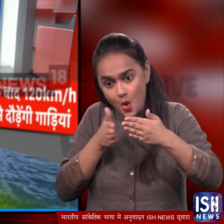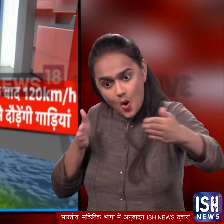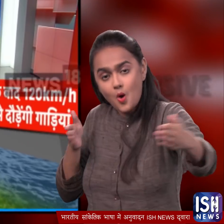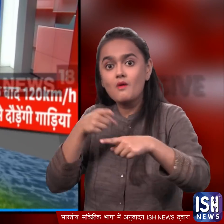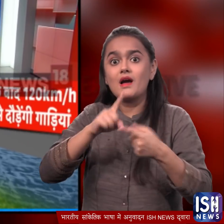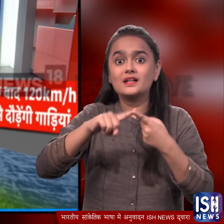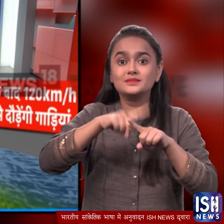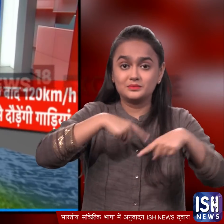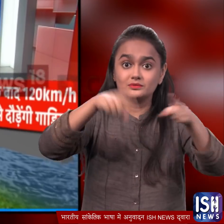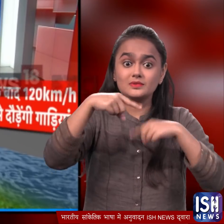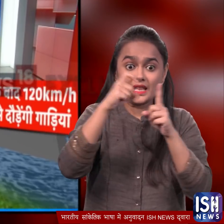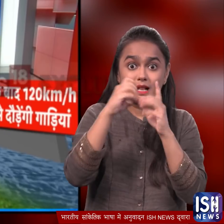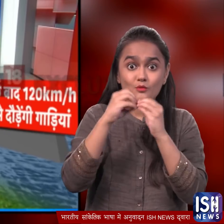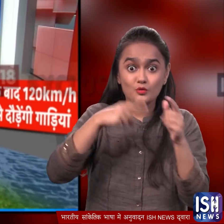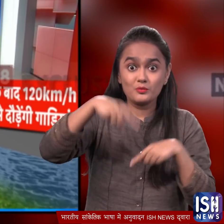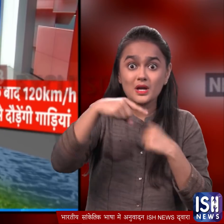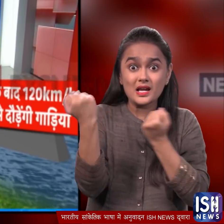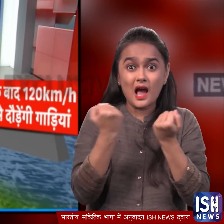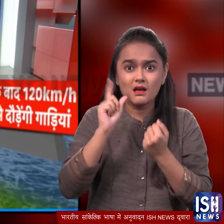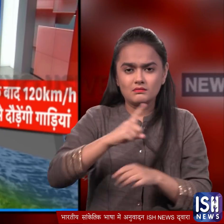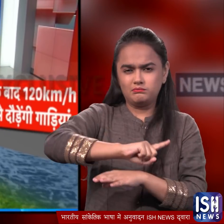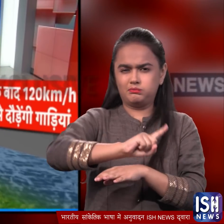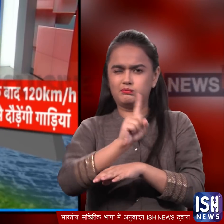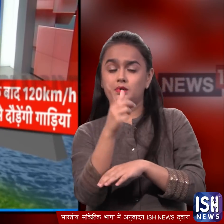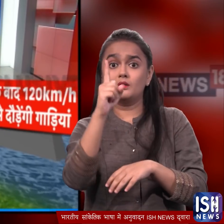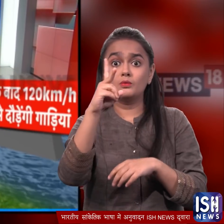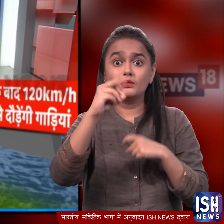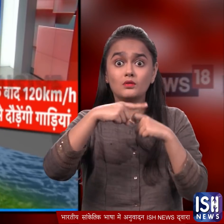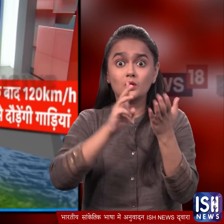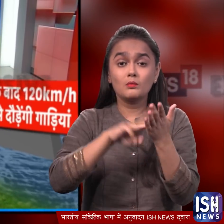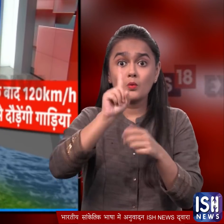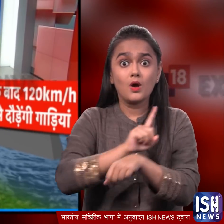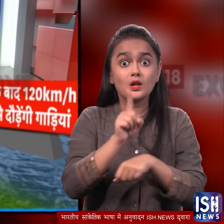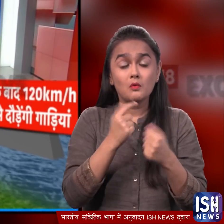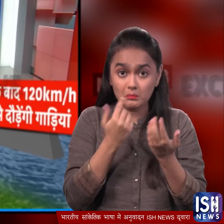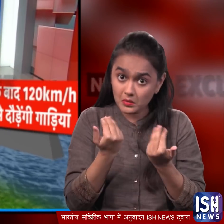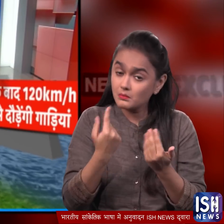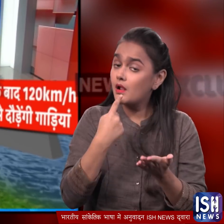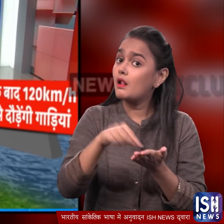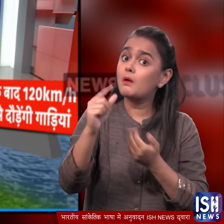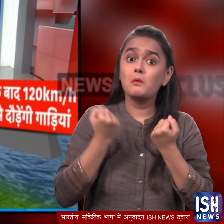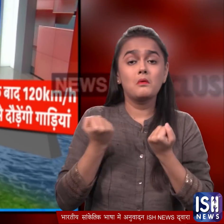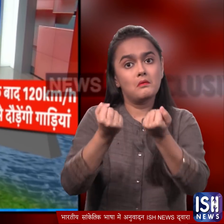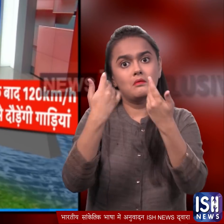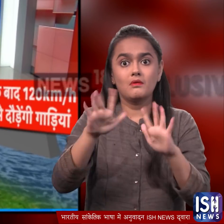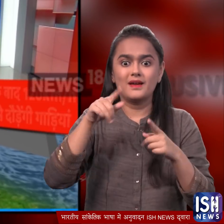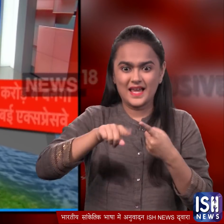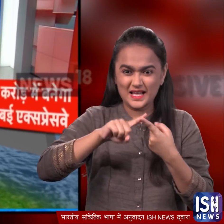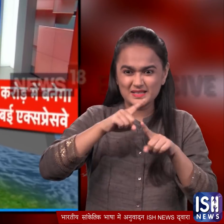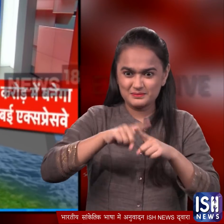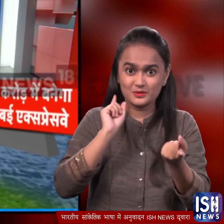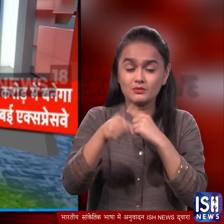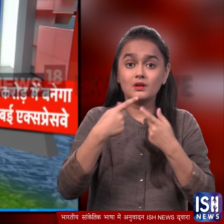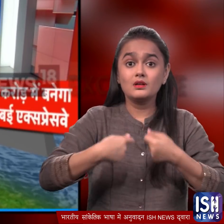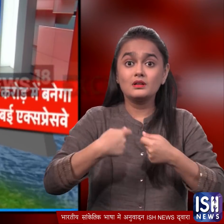के बाद दिल्ली और मुंबई के बीच गाड़ियां 120 किलोमीटर प्रति घंटे की रफ्तार से दौड़ेंगी। इस एक्सप्रेसवे को बनाने